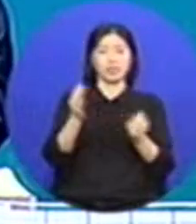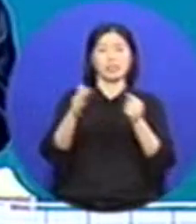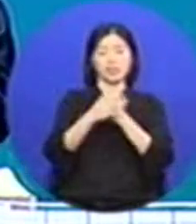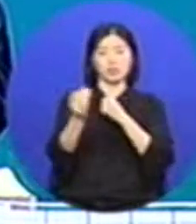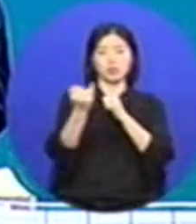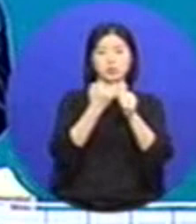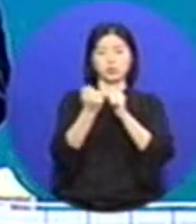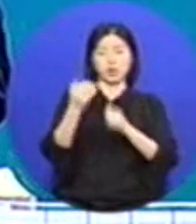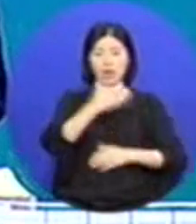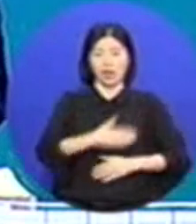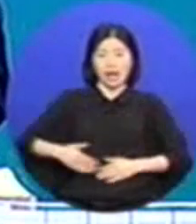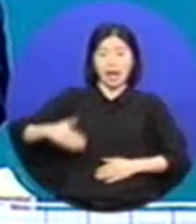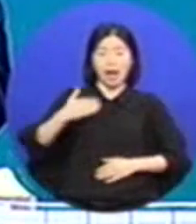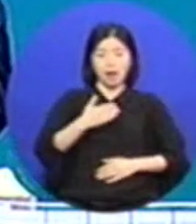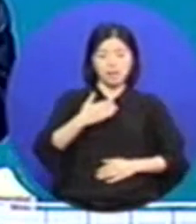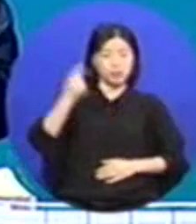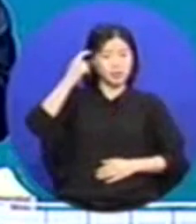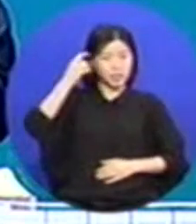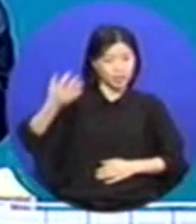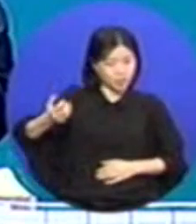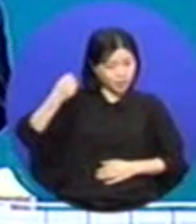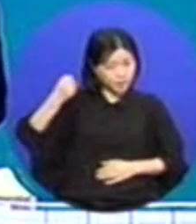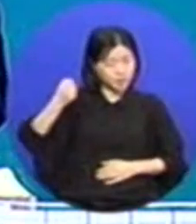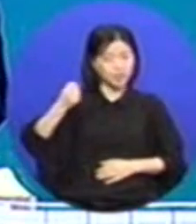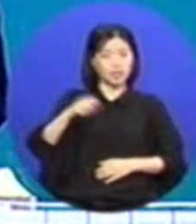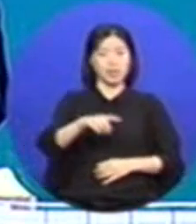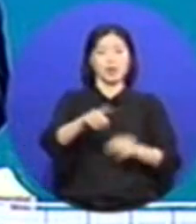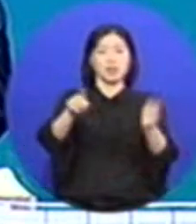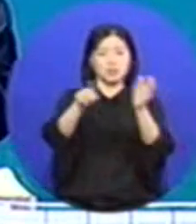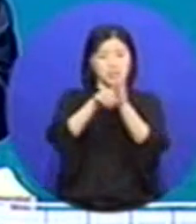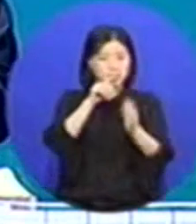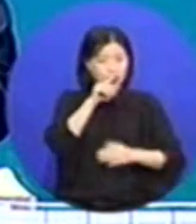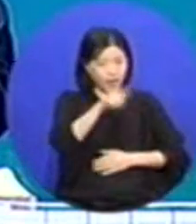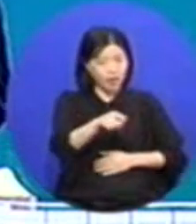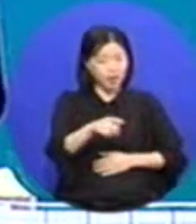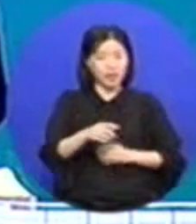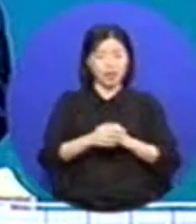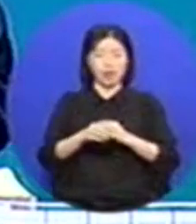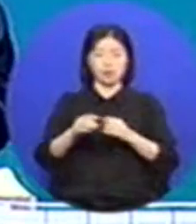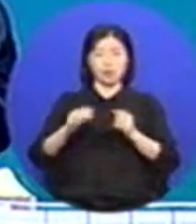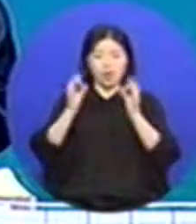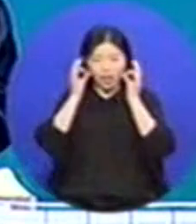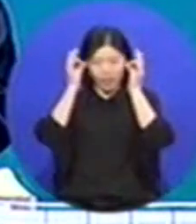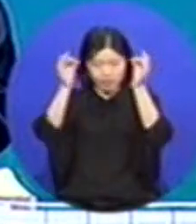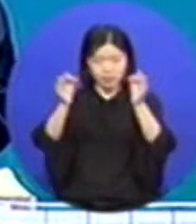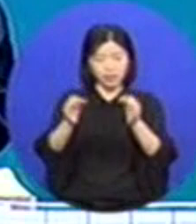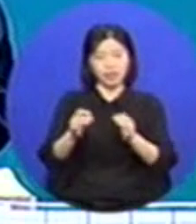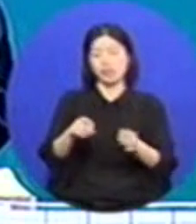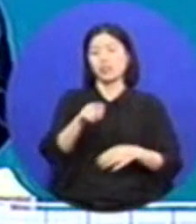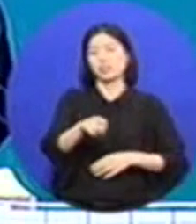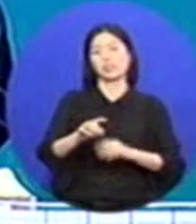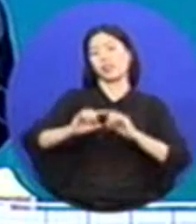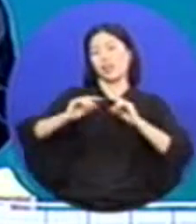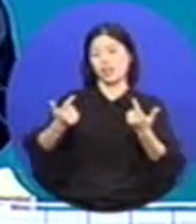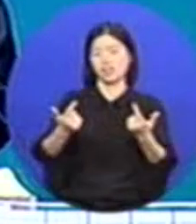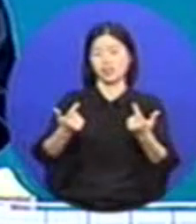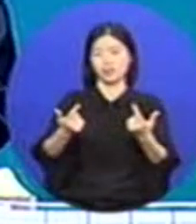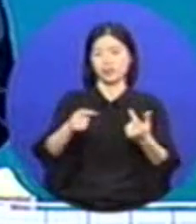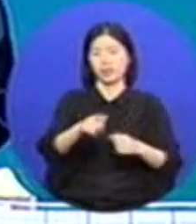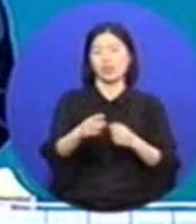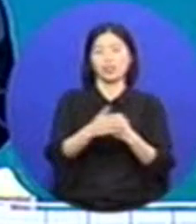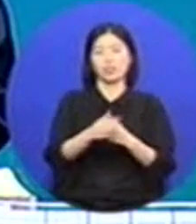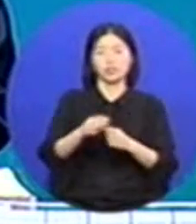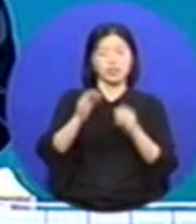일은 한 몸이라고 역이라 한 몸이라고 믿어라 한몸이 되 도로에 스 라비 게 아닙니다 그래서 되어